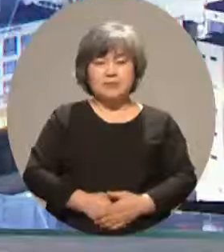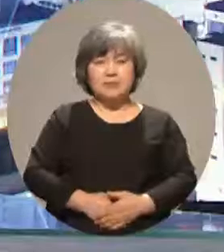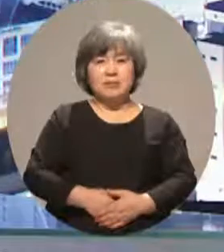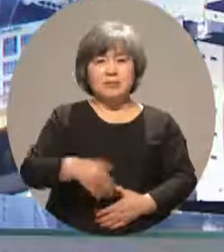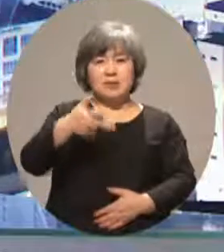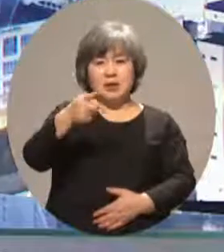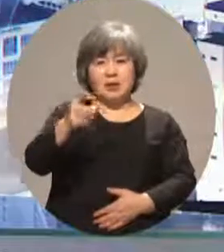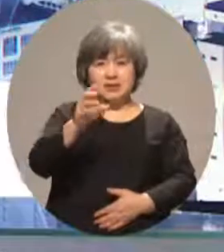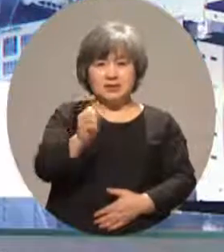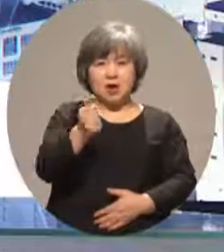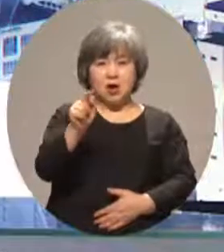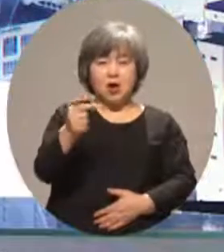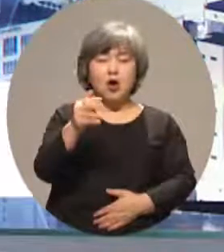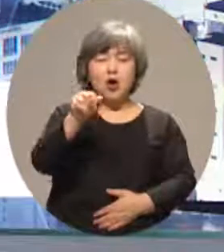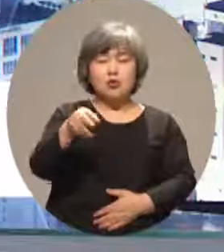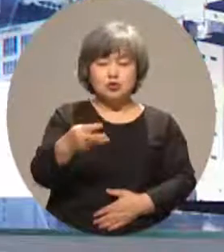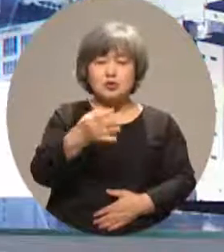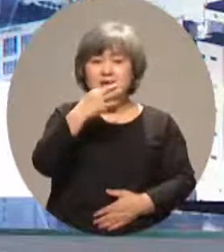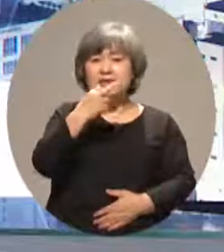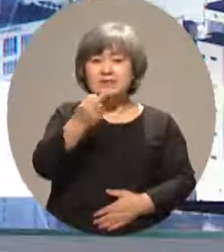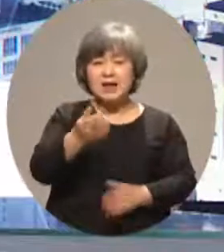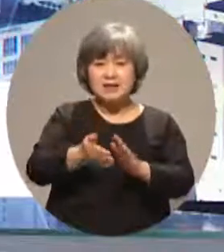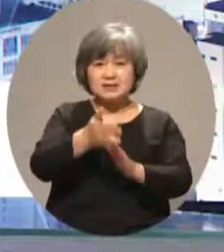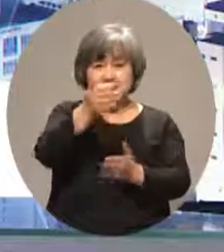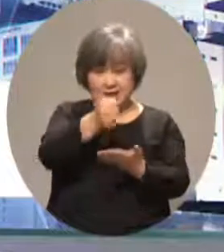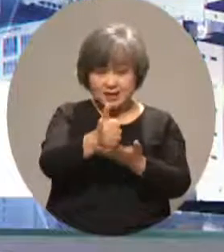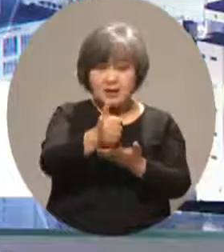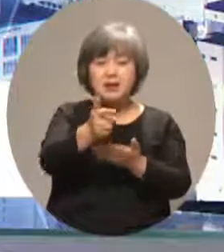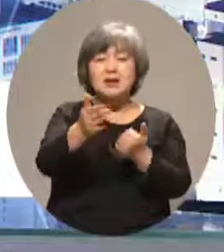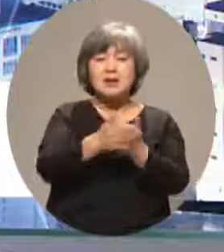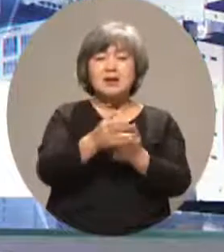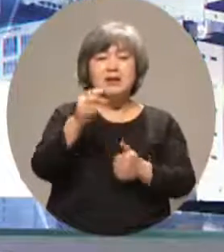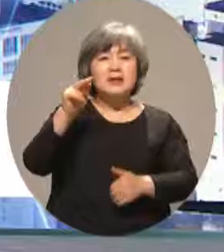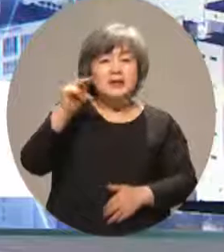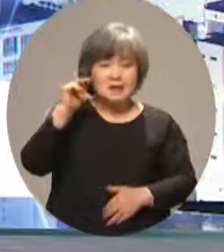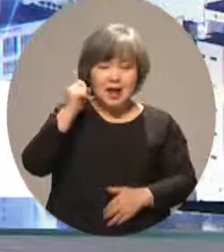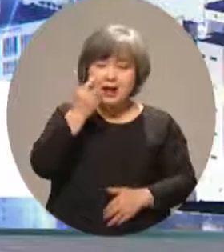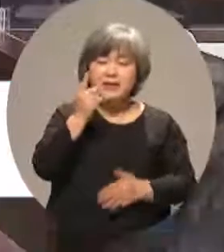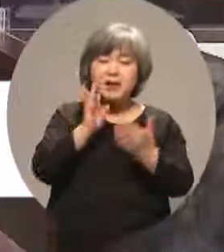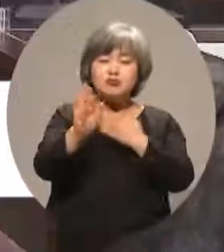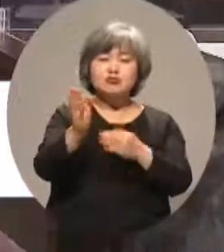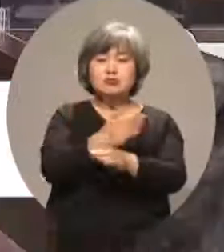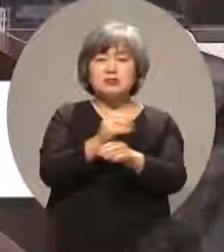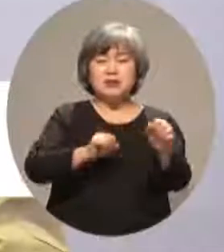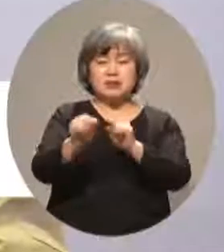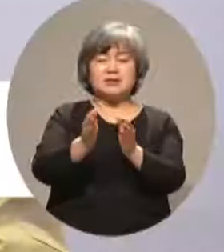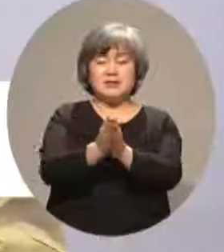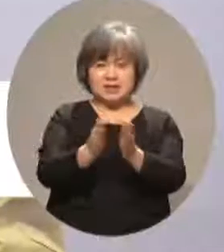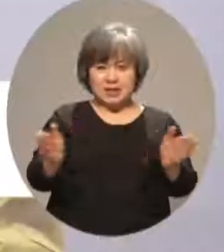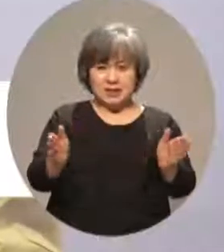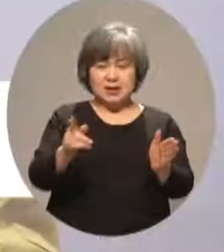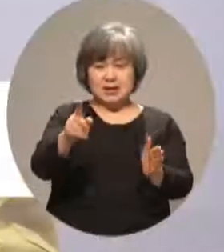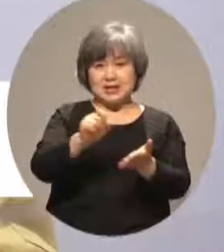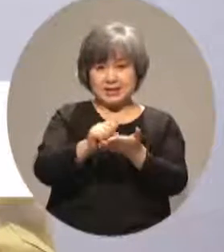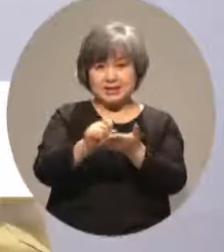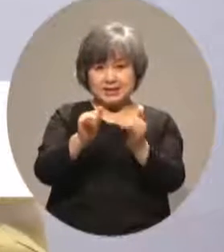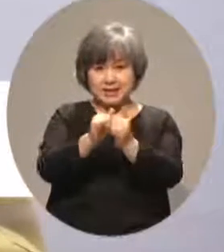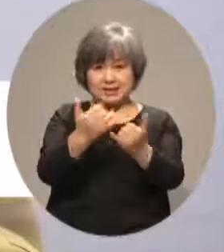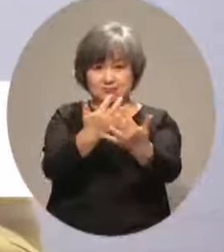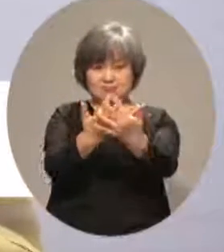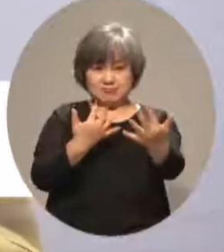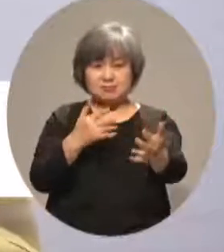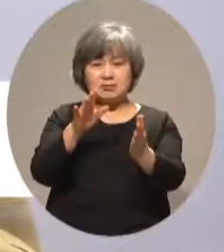정원 율 익산시장 이 다음 달에 선거 운동에 나설 전망입니다 정 시장은 오늘 시청에서 열린 기자간담회에서